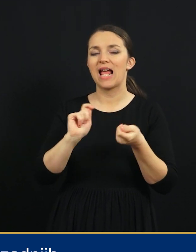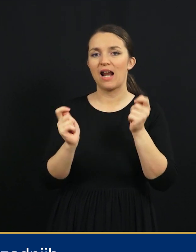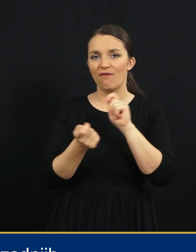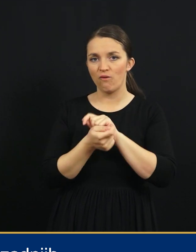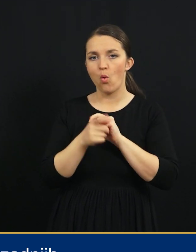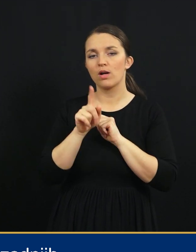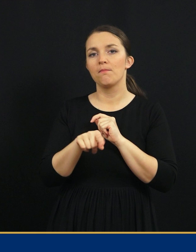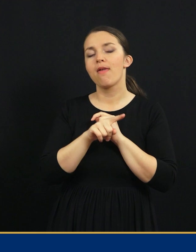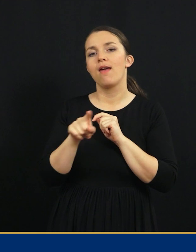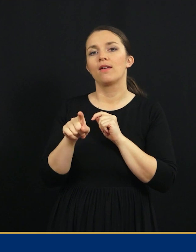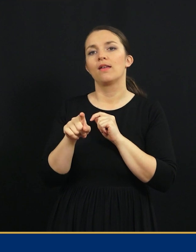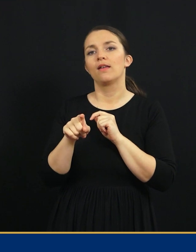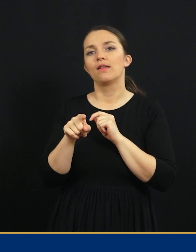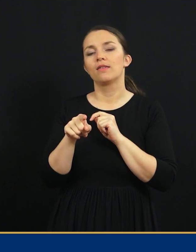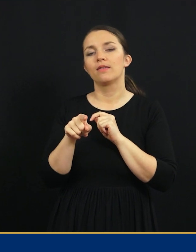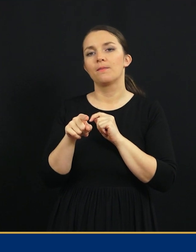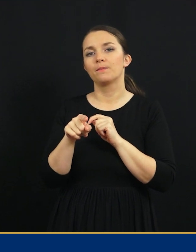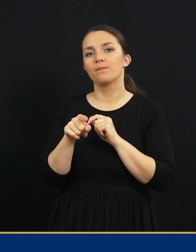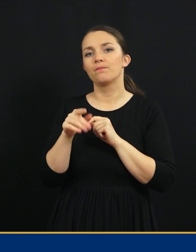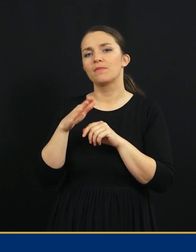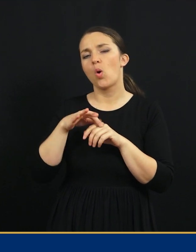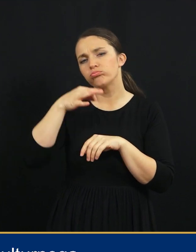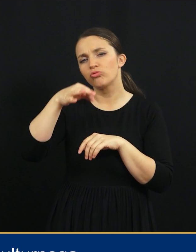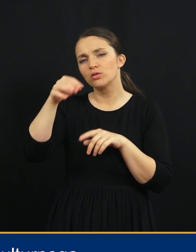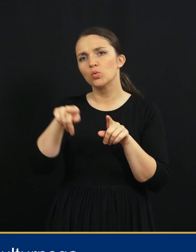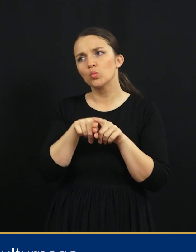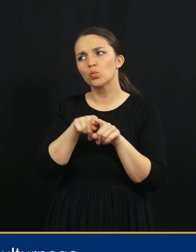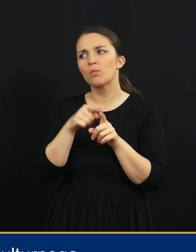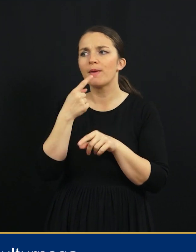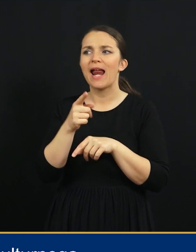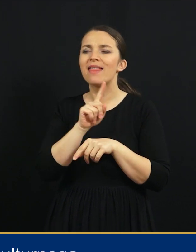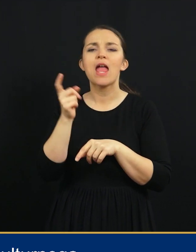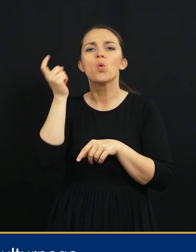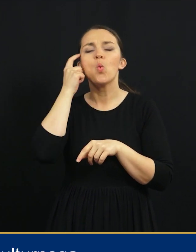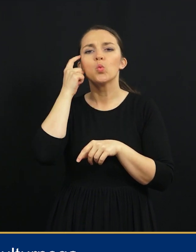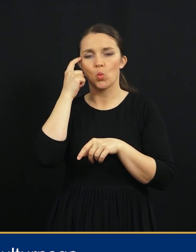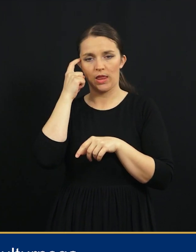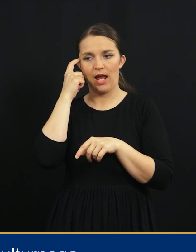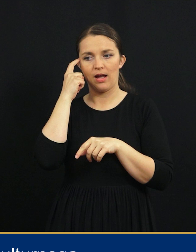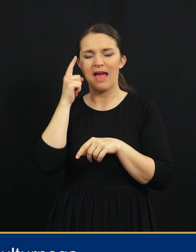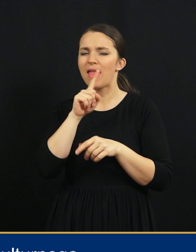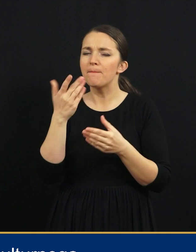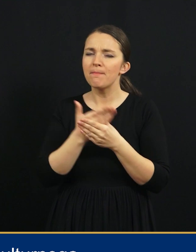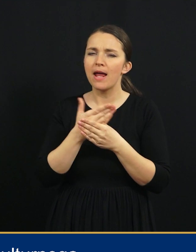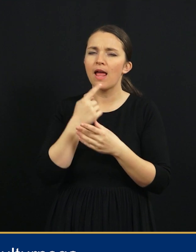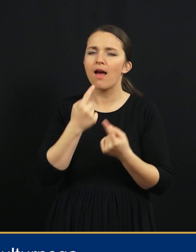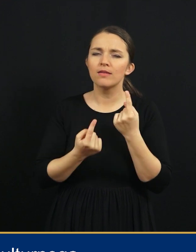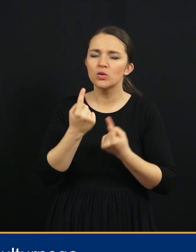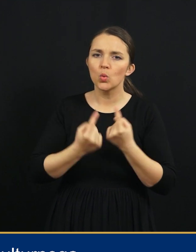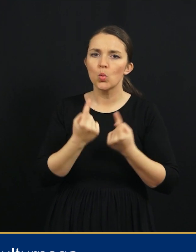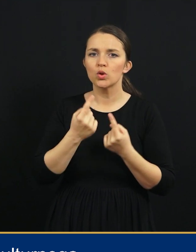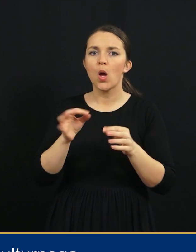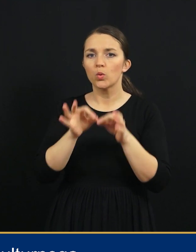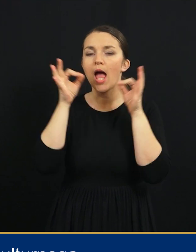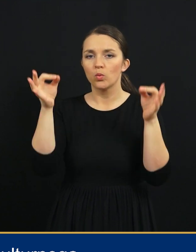pokojninske reforme in na momente tudi, rekla, nekulturnega, neprimernega